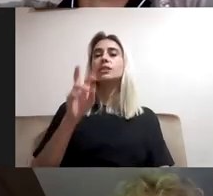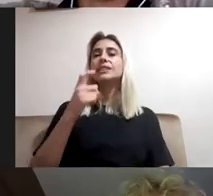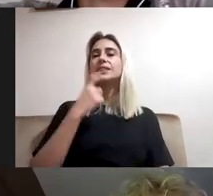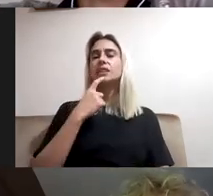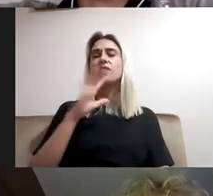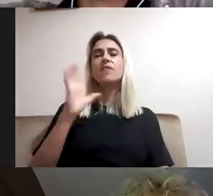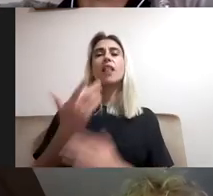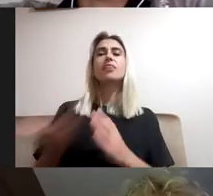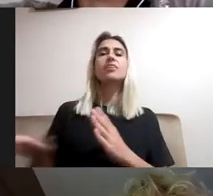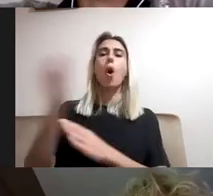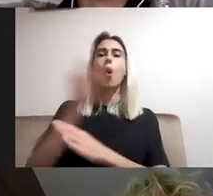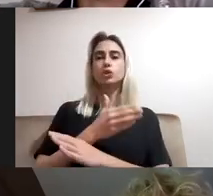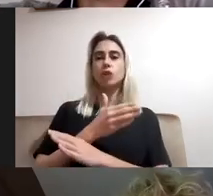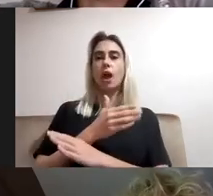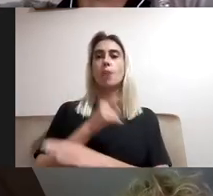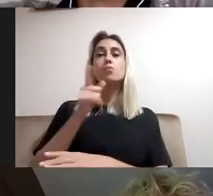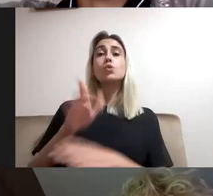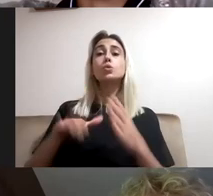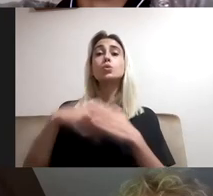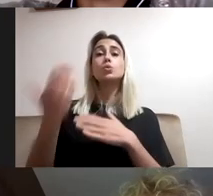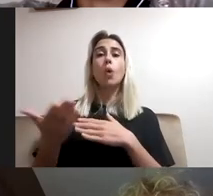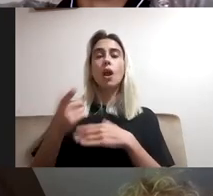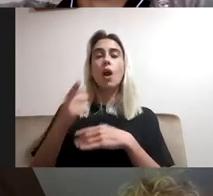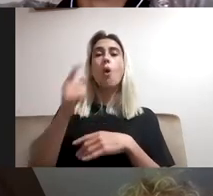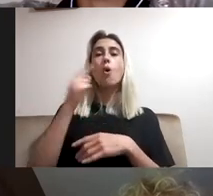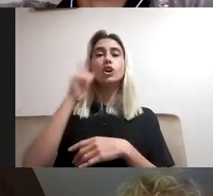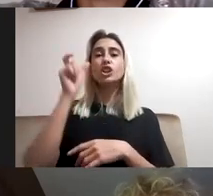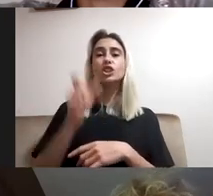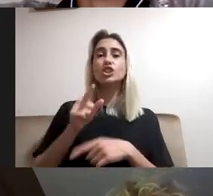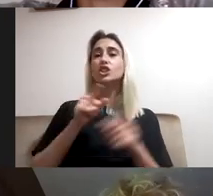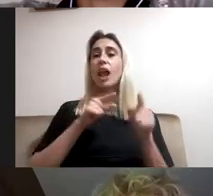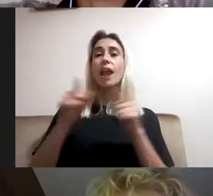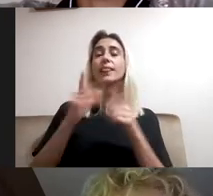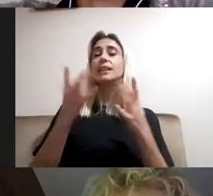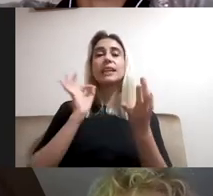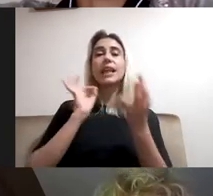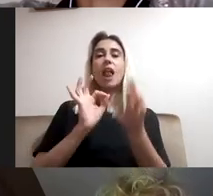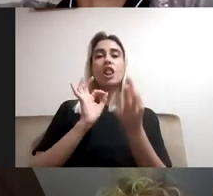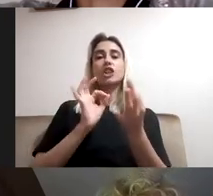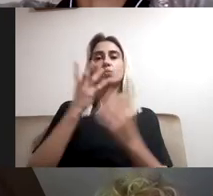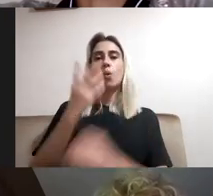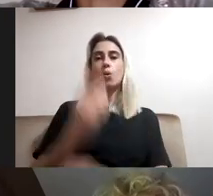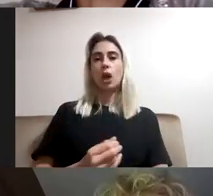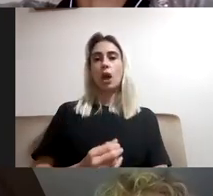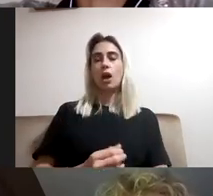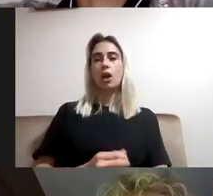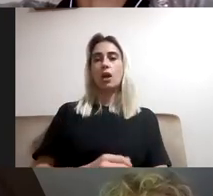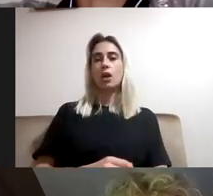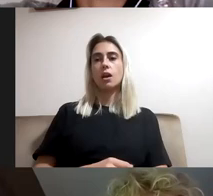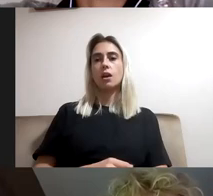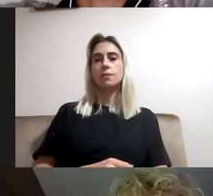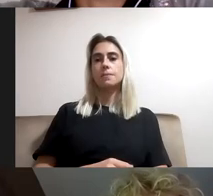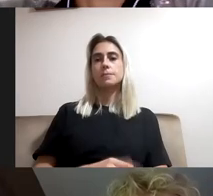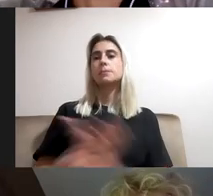öncesinde bundan sonra o kişilerle nasıl irtibat kuracaksınız? Nasıl bir